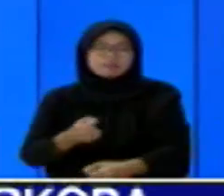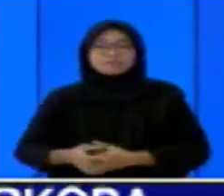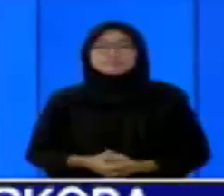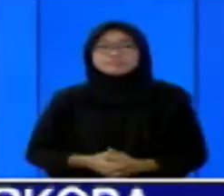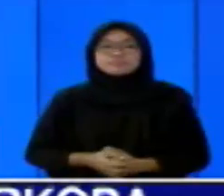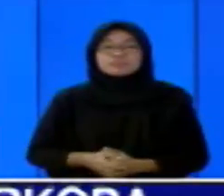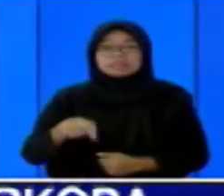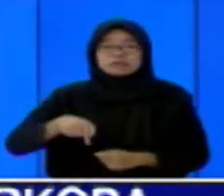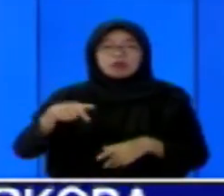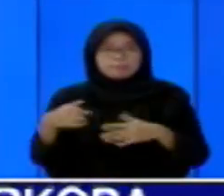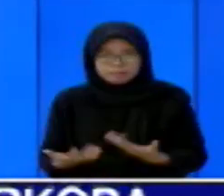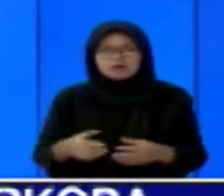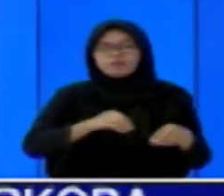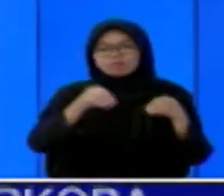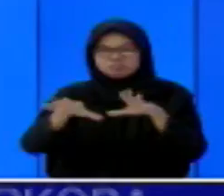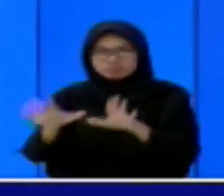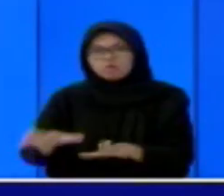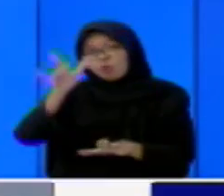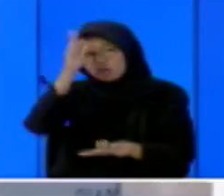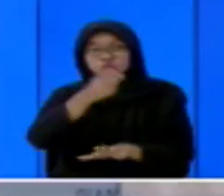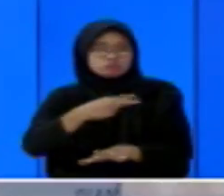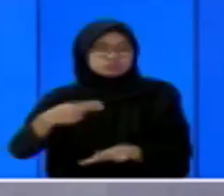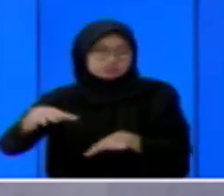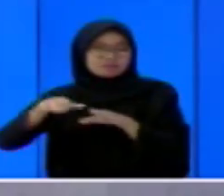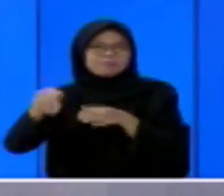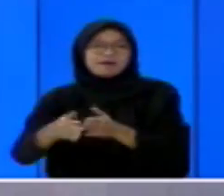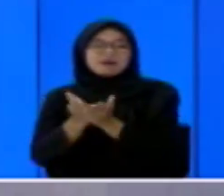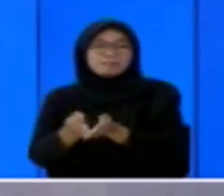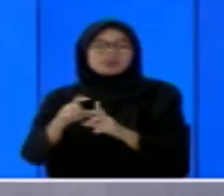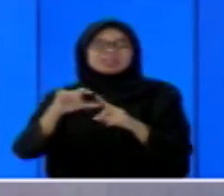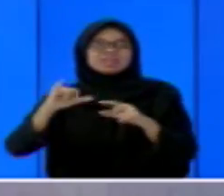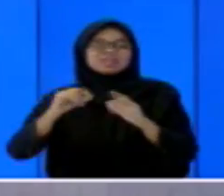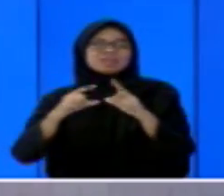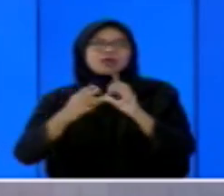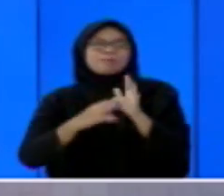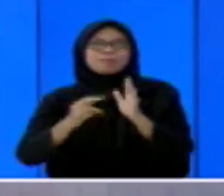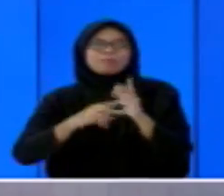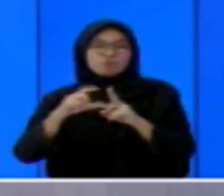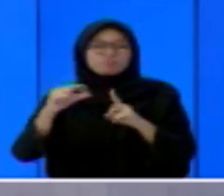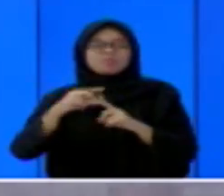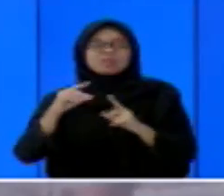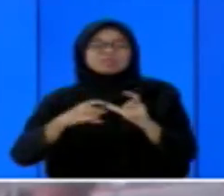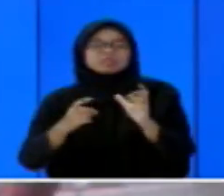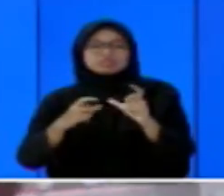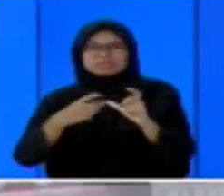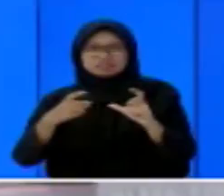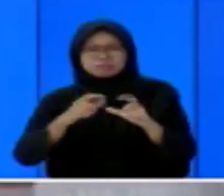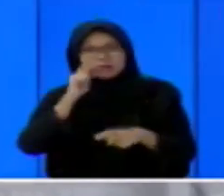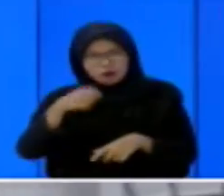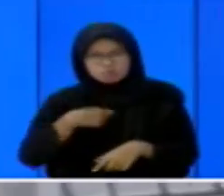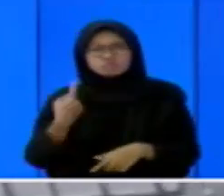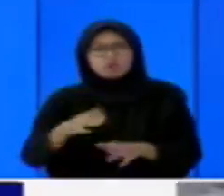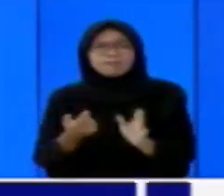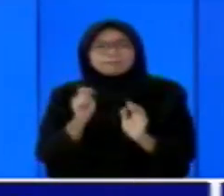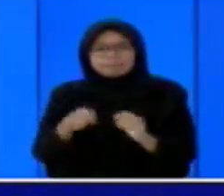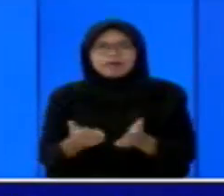narkoba. Sementara untuk evakuasi WNI di kapal Diamond Princess, Presiden mengaku belum memutuskan apakah